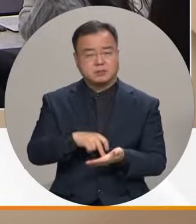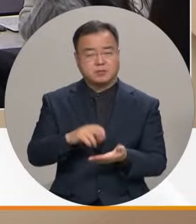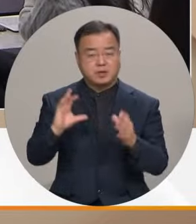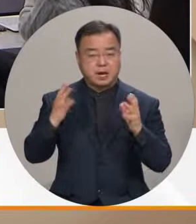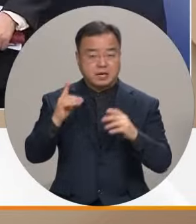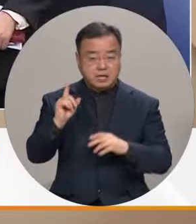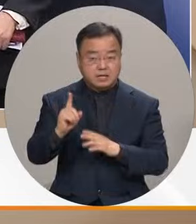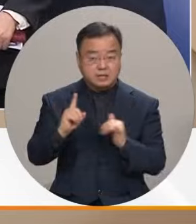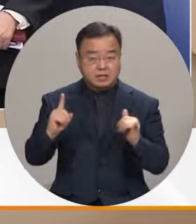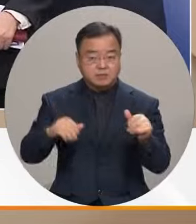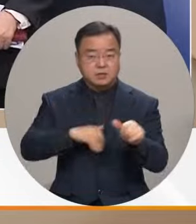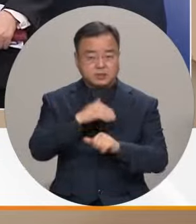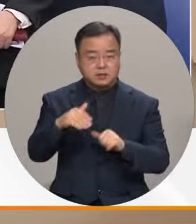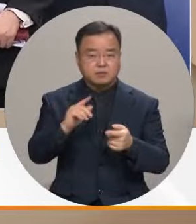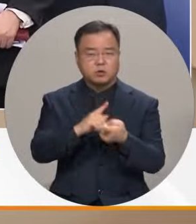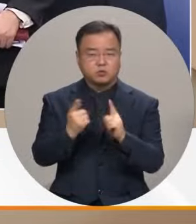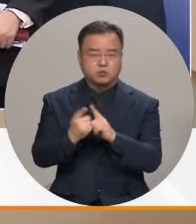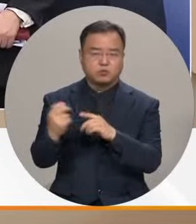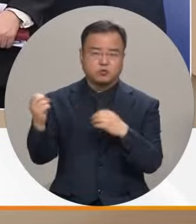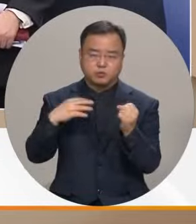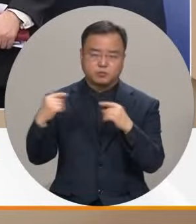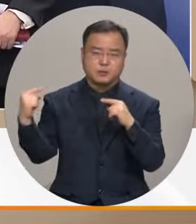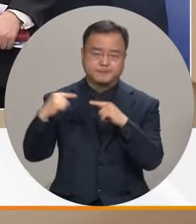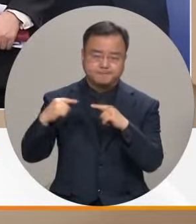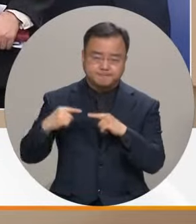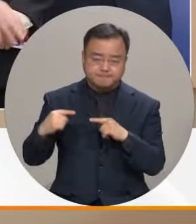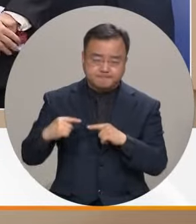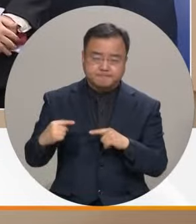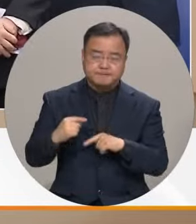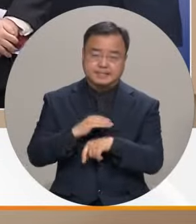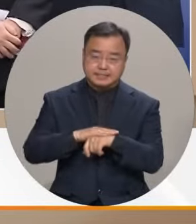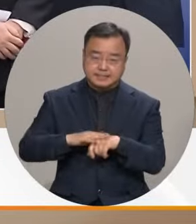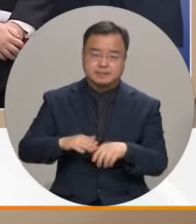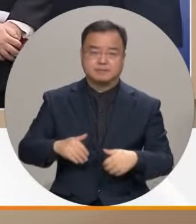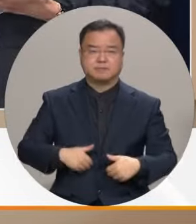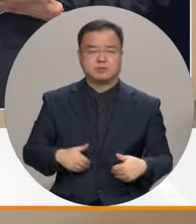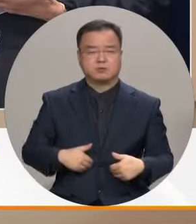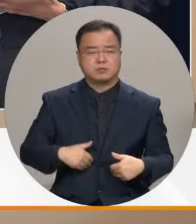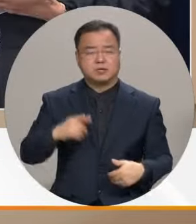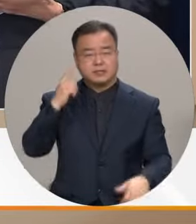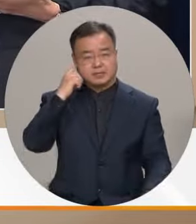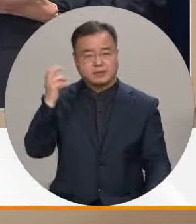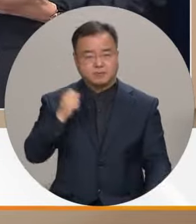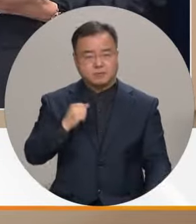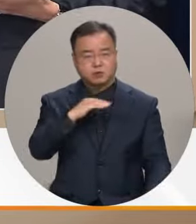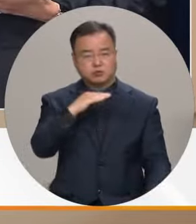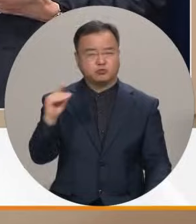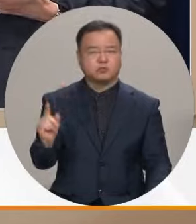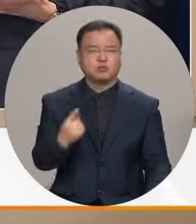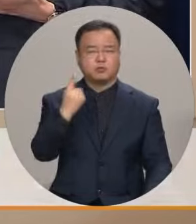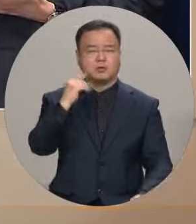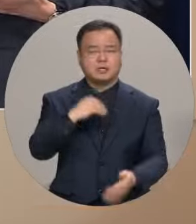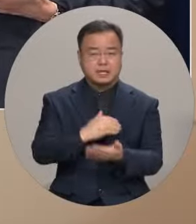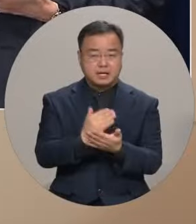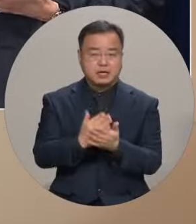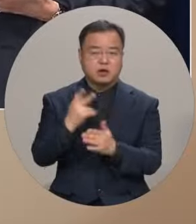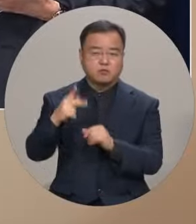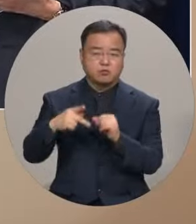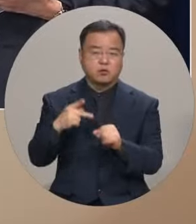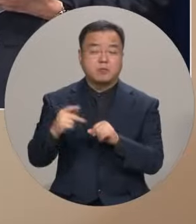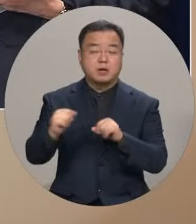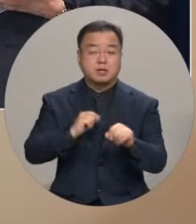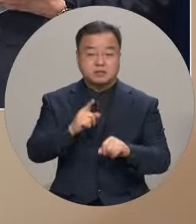상태가 서로 소통이 돼서 통합적으로 알려졌으면 좋겠습니다 수준 높고 다체로운 프로그램을 하겠다는 그런 이야기도